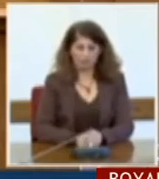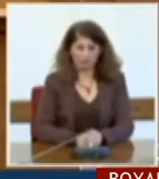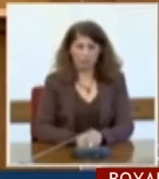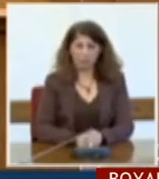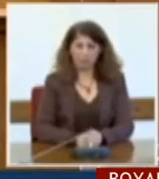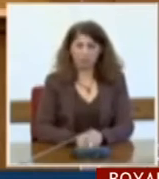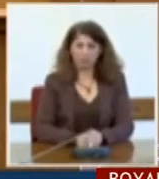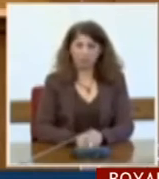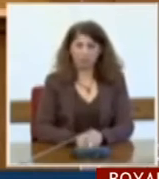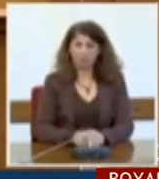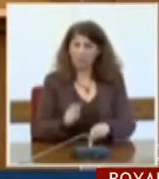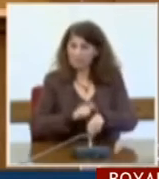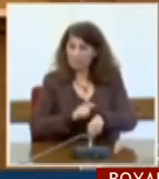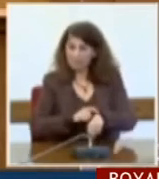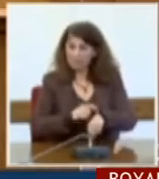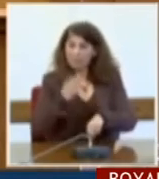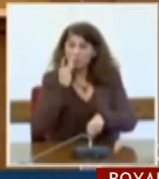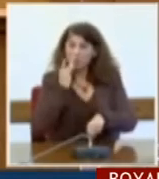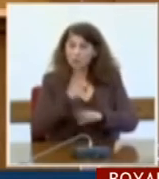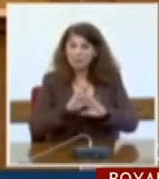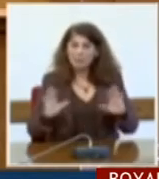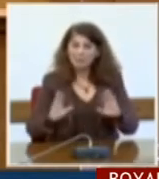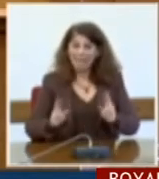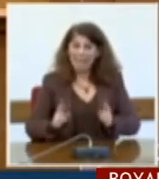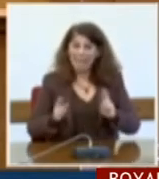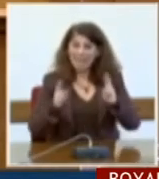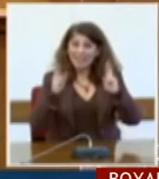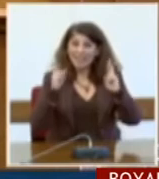Προσέξτε, την ώρα της πιο σκληρής ενεργειακής κρίσης